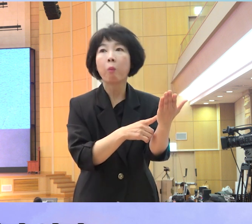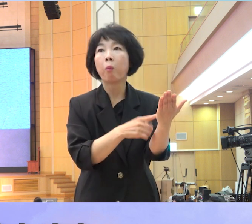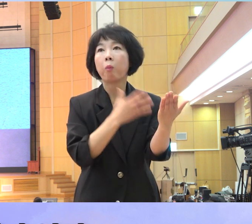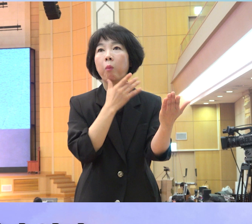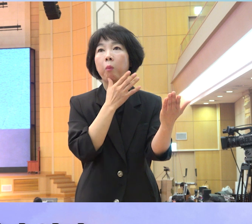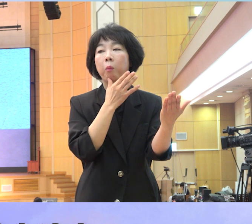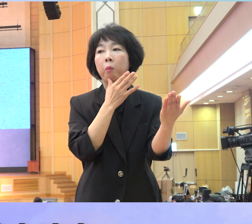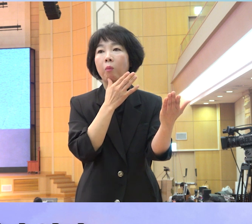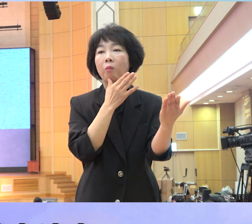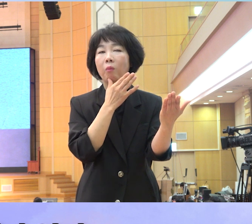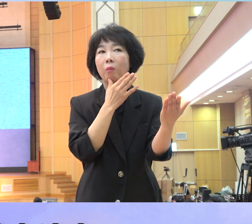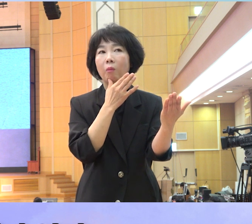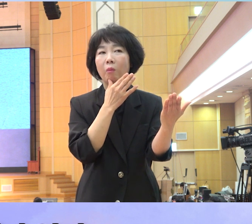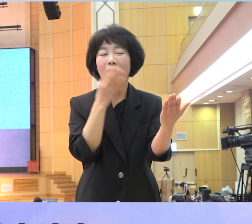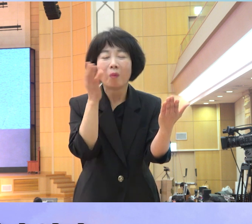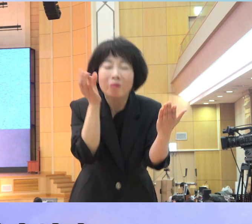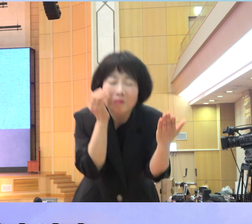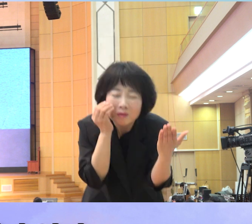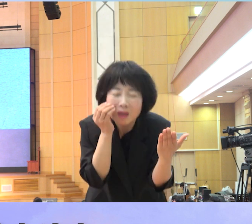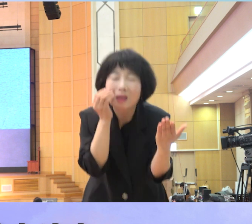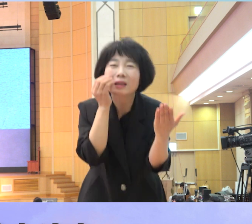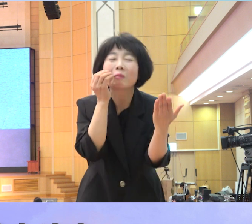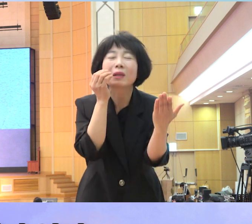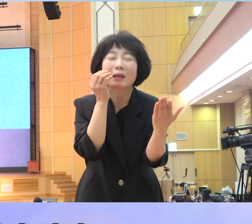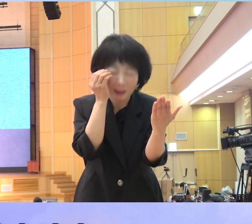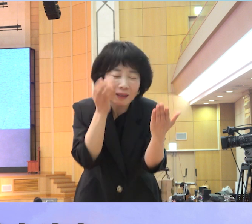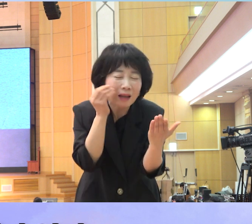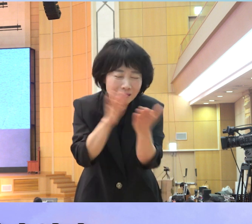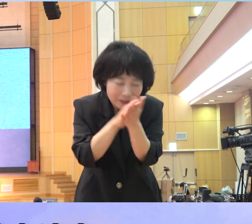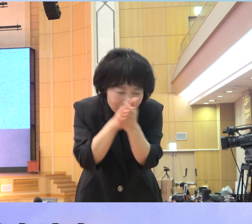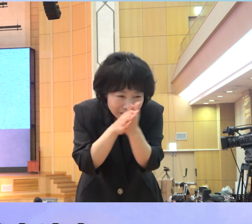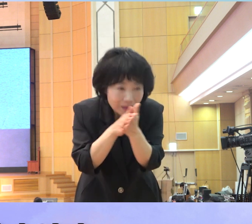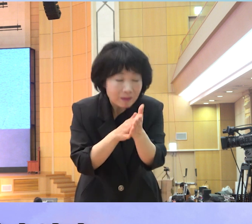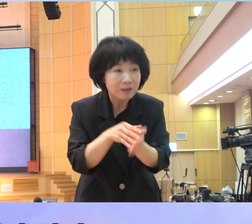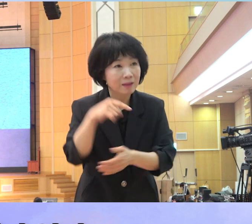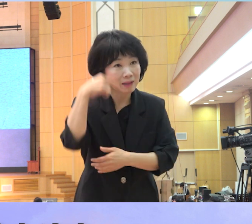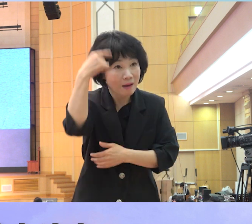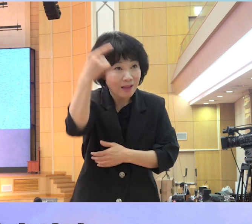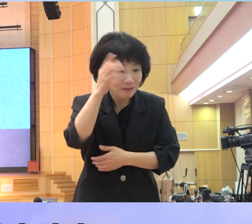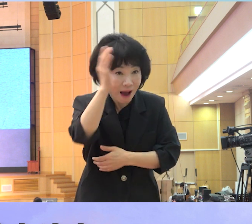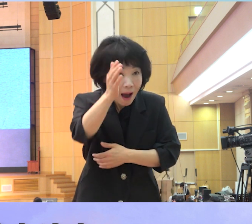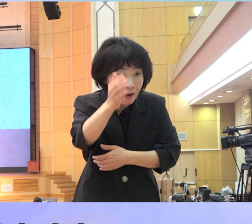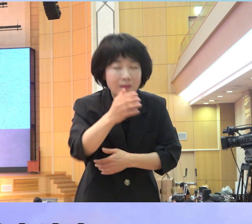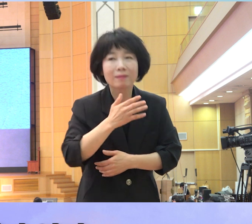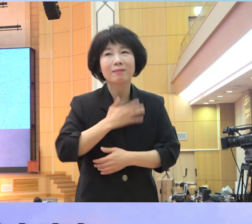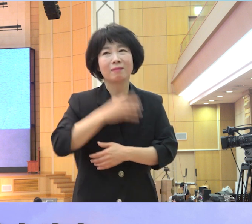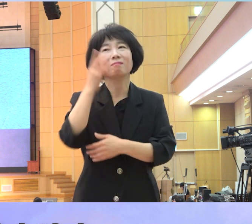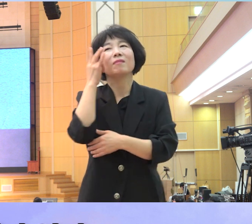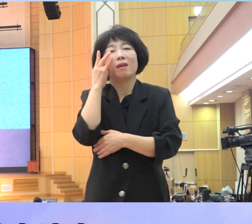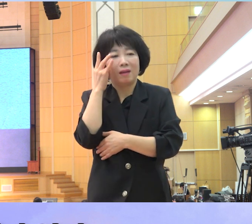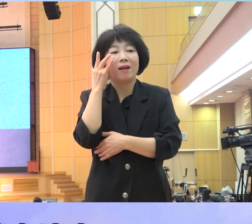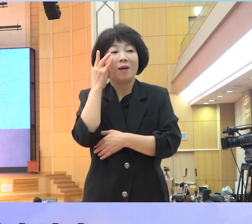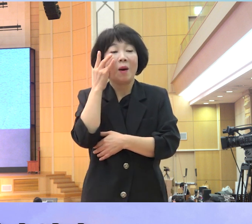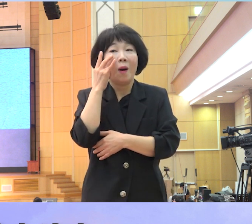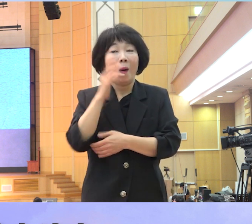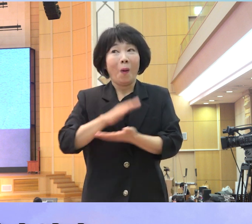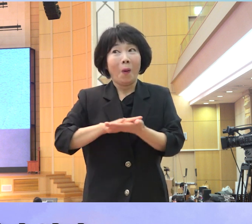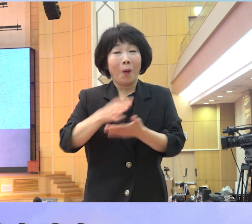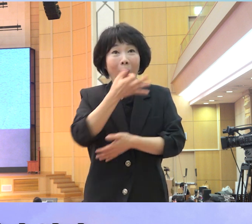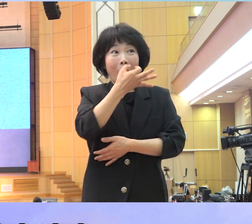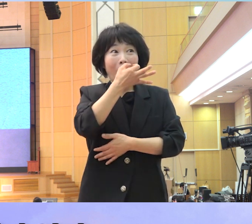성경에서 오락하라고 했어 안 했어? 하지 말라고 했습니다. 다음부터 하면 안 돼. 그러고 넘어간